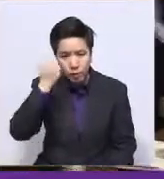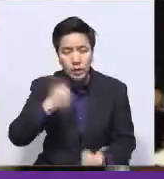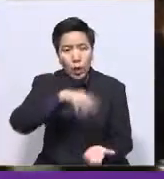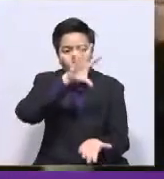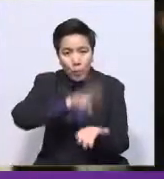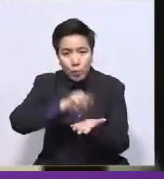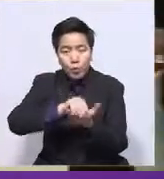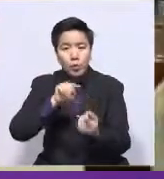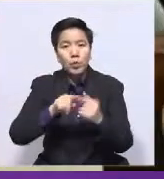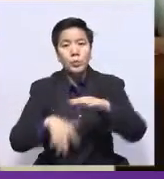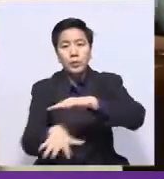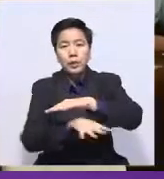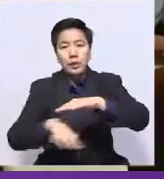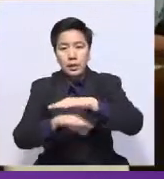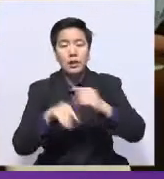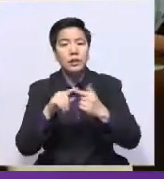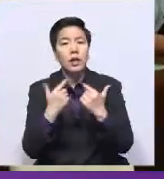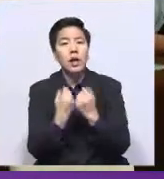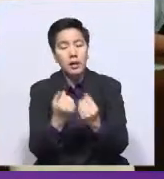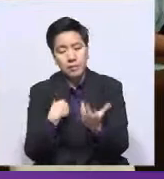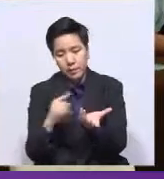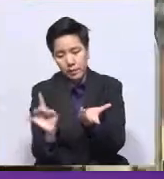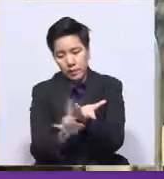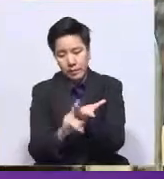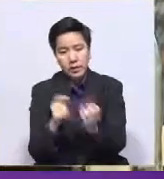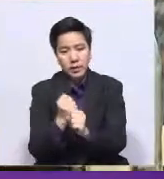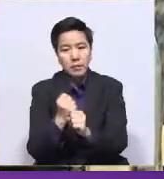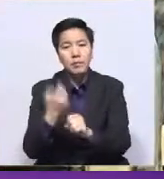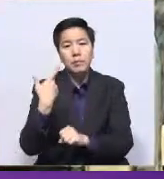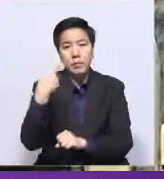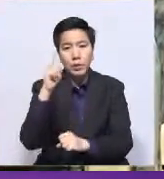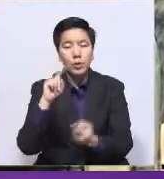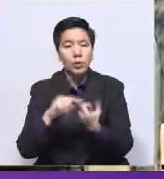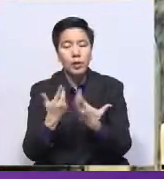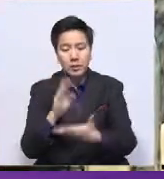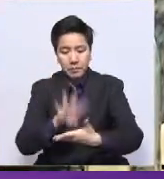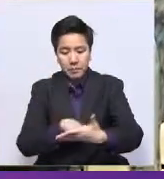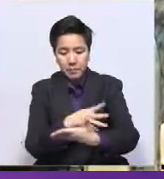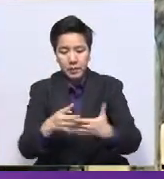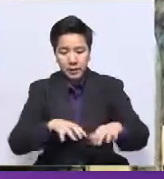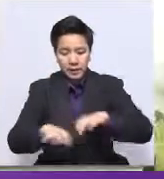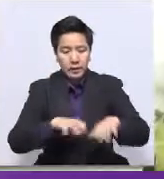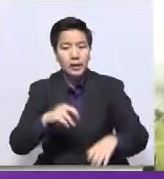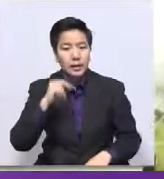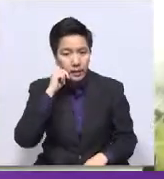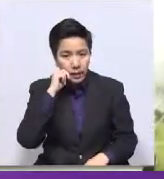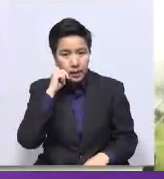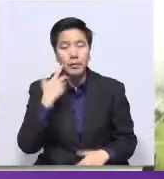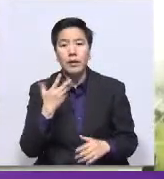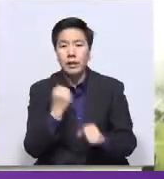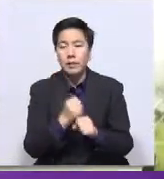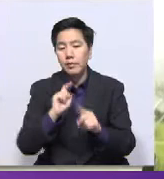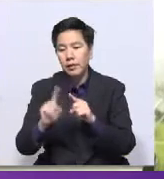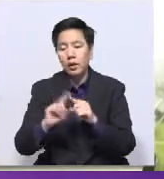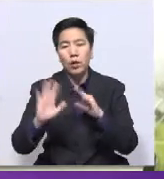ข้อมูลโครงสร้างพื้นฐานให้มีเสถียรภาพเพื่อนำไปใช้ประโยชน์ในการวางแผนการจัดการน้ำในพื้นที่ระดับต่าง